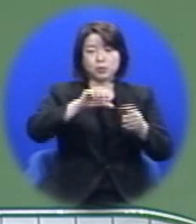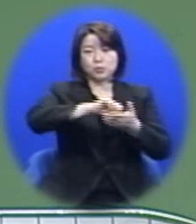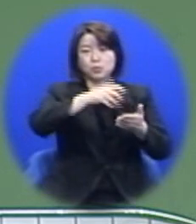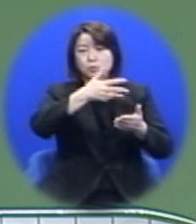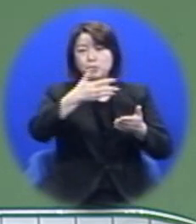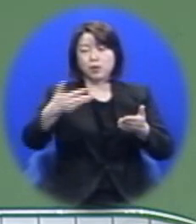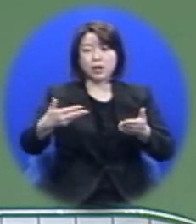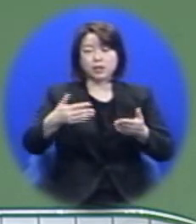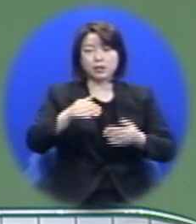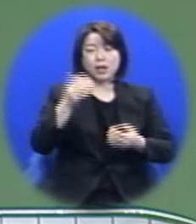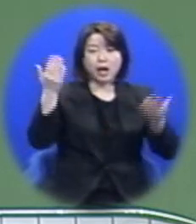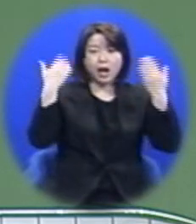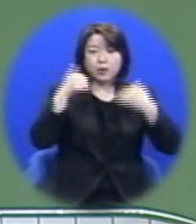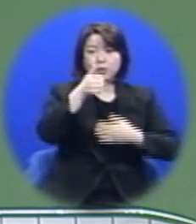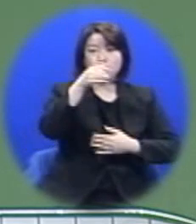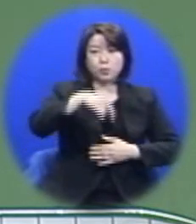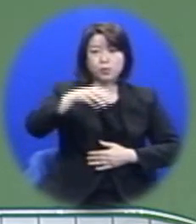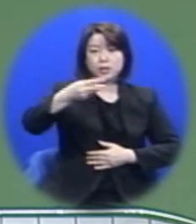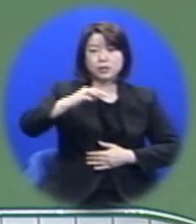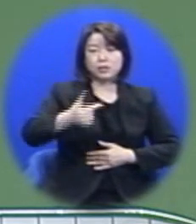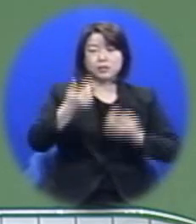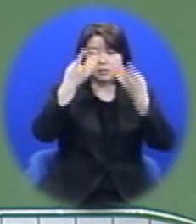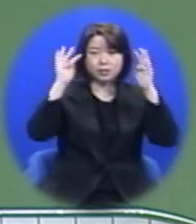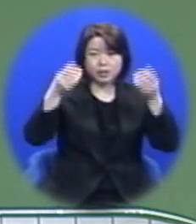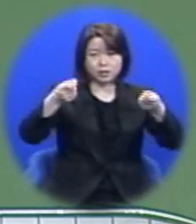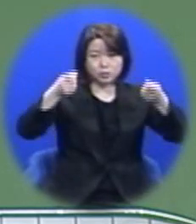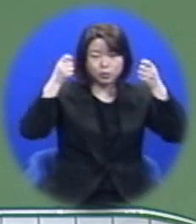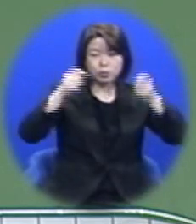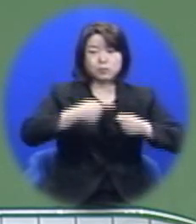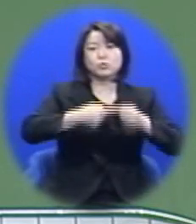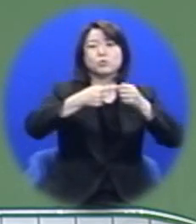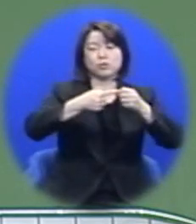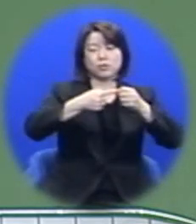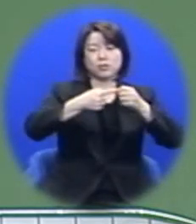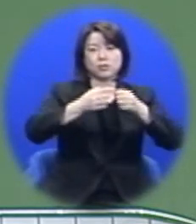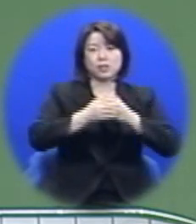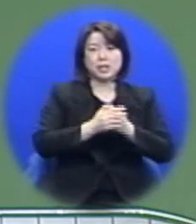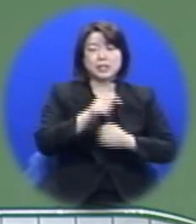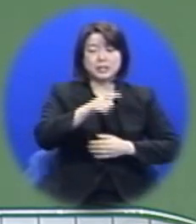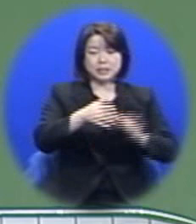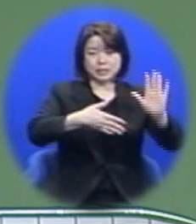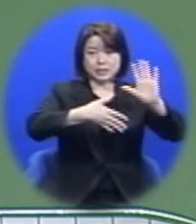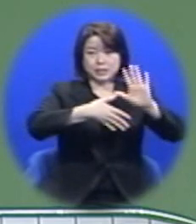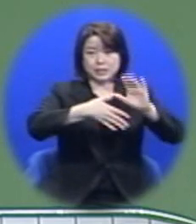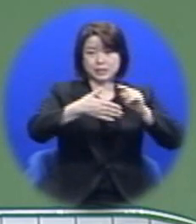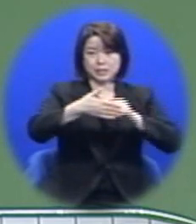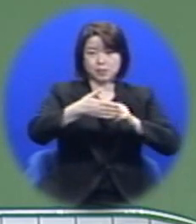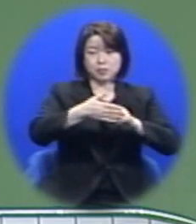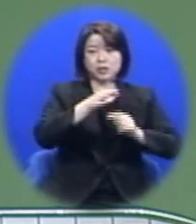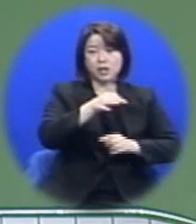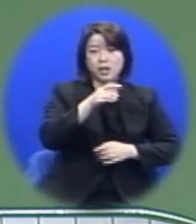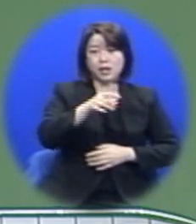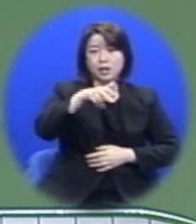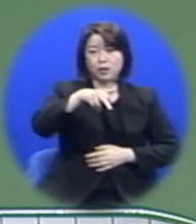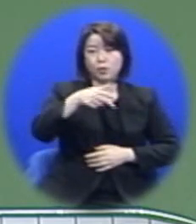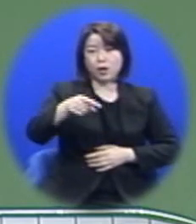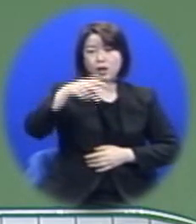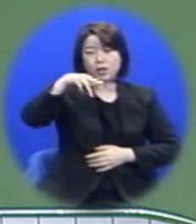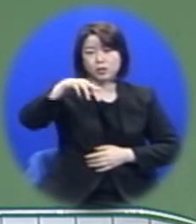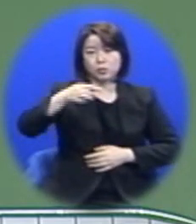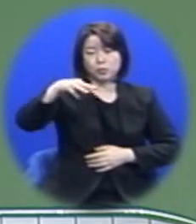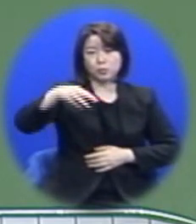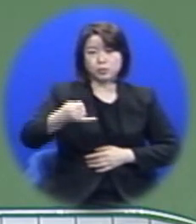졸업자입니다. 그는 남미 에콰도르라고 하는 나라에 선교를 하고자 하는 그런 마음의